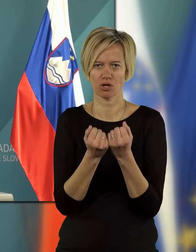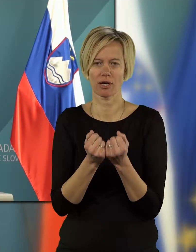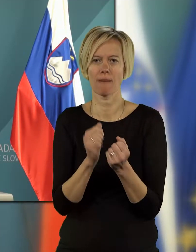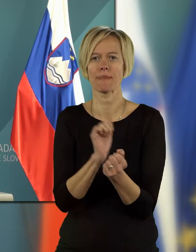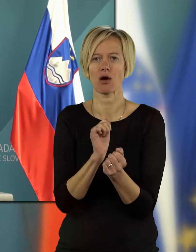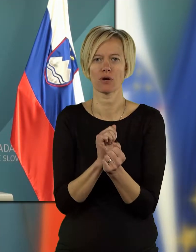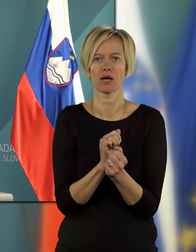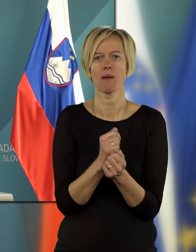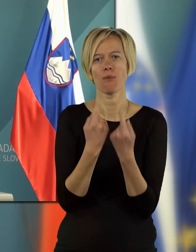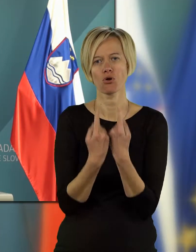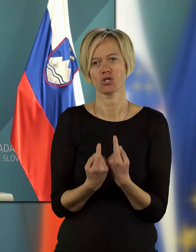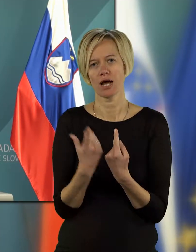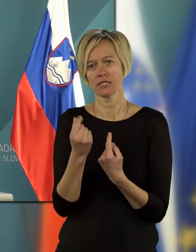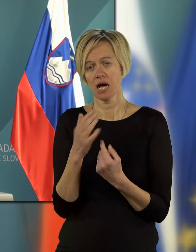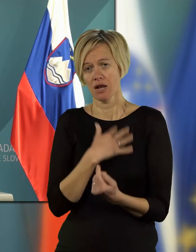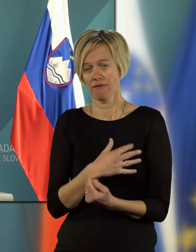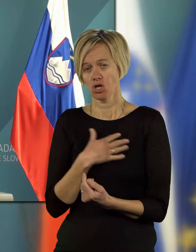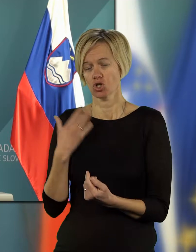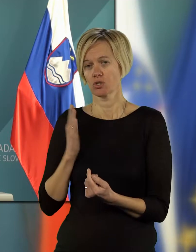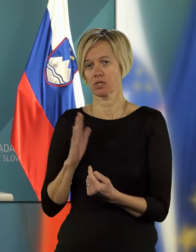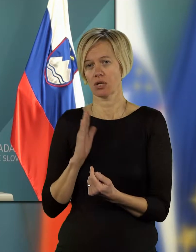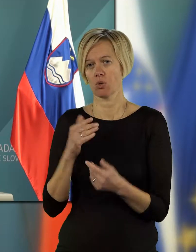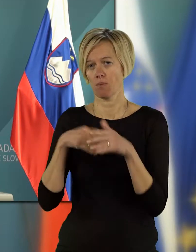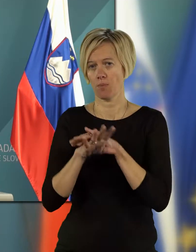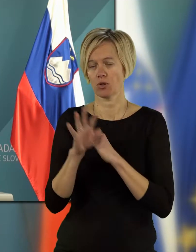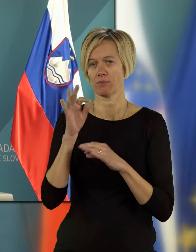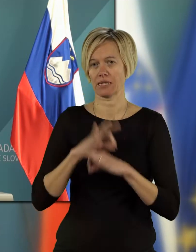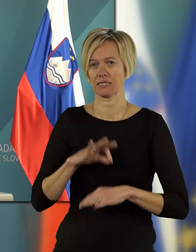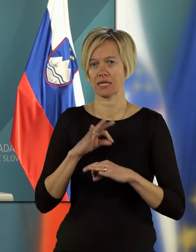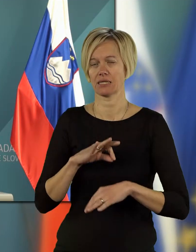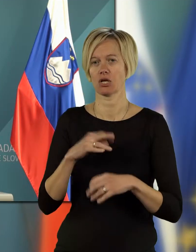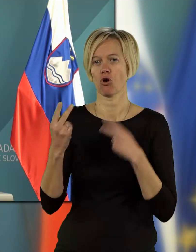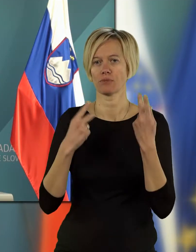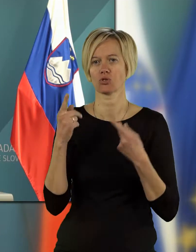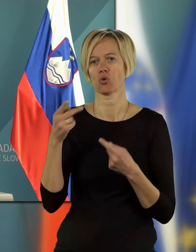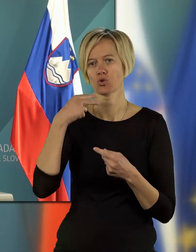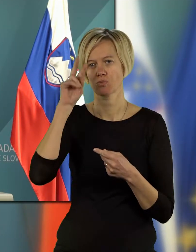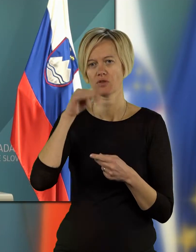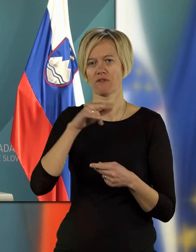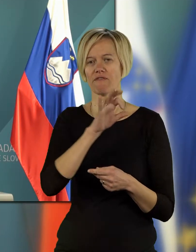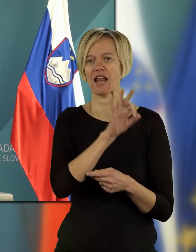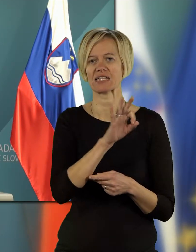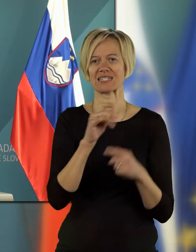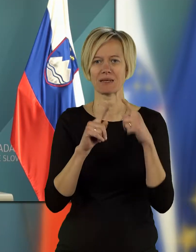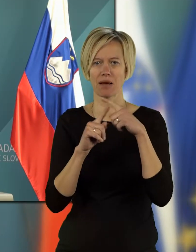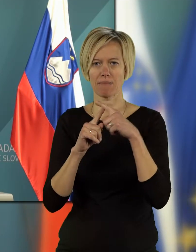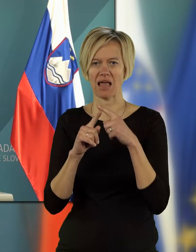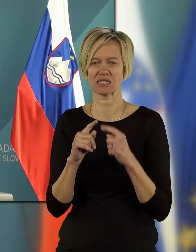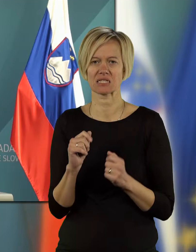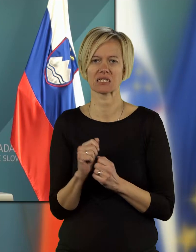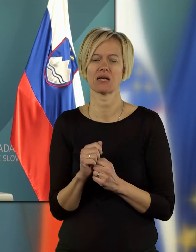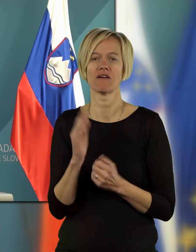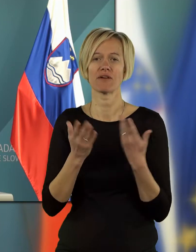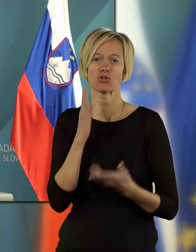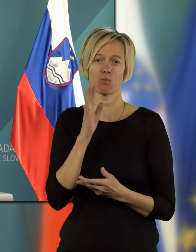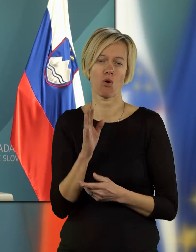nerešenega pravnega vprašanja s hrvaško stranjo podpredsednik komisije, to je gospod Franz Timmermans,